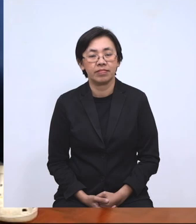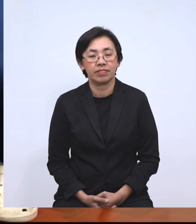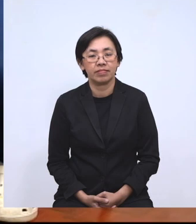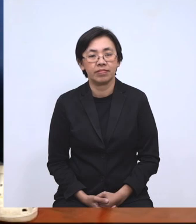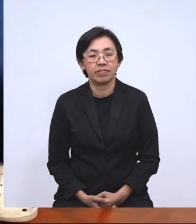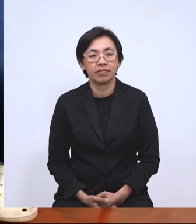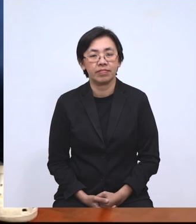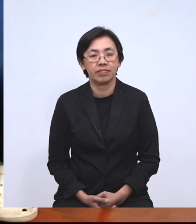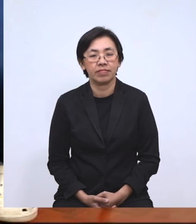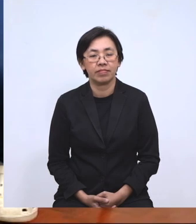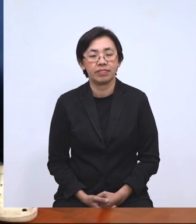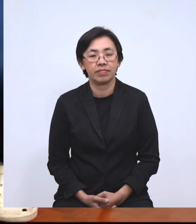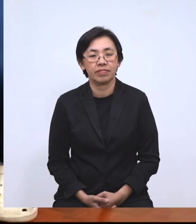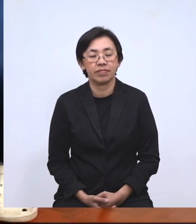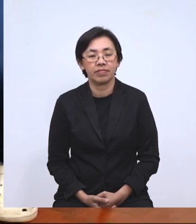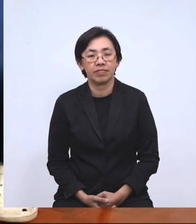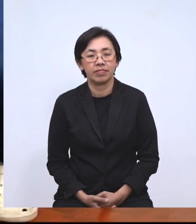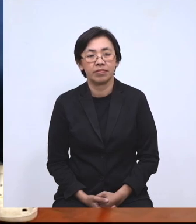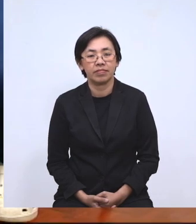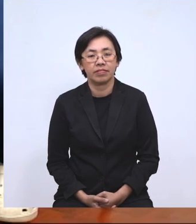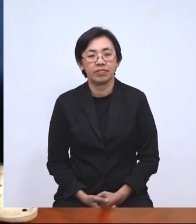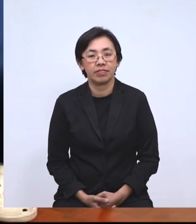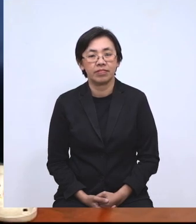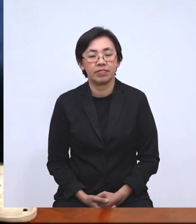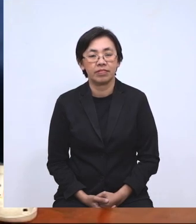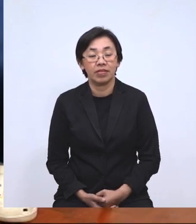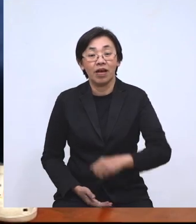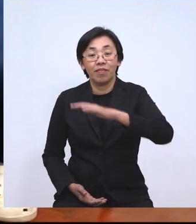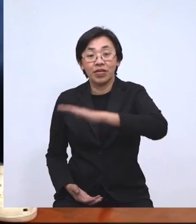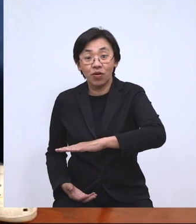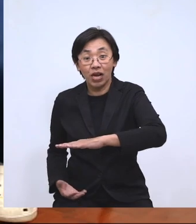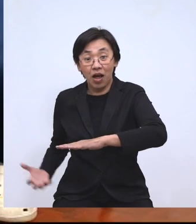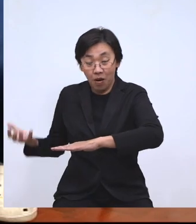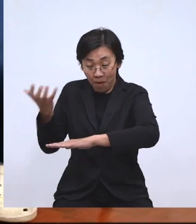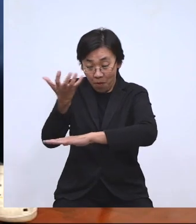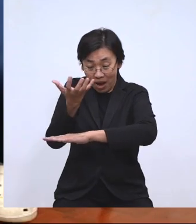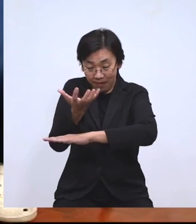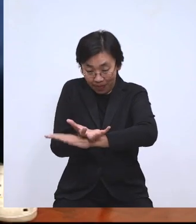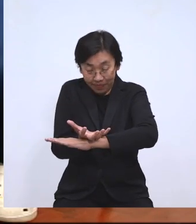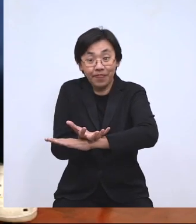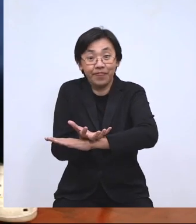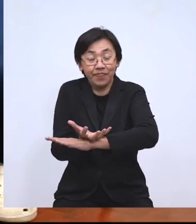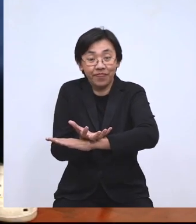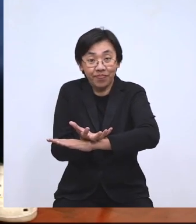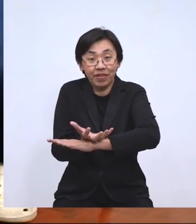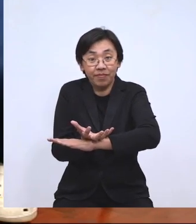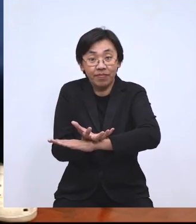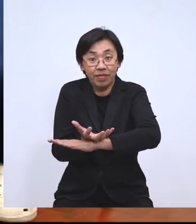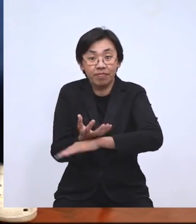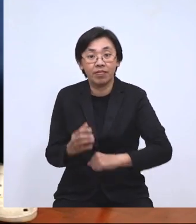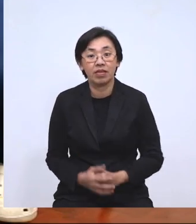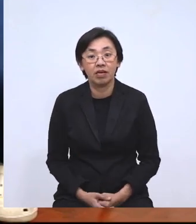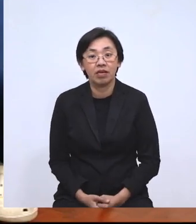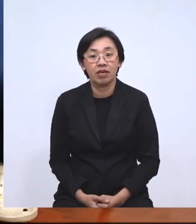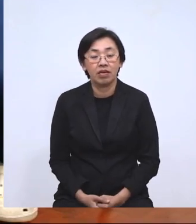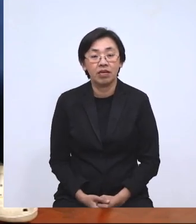ไปครับคุณระหว่างติดไปให้ก่อนนะติดขอบใช่ไหมคะเนี่ยเห็นไหม ตรงกลางมันจะ คุณหวาน ต้องติดขอบใช่ไ